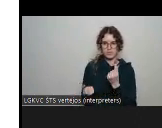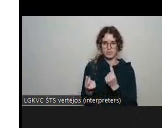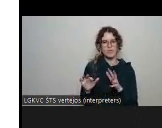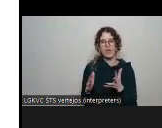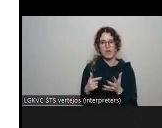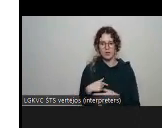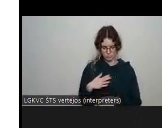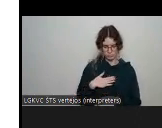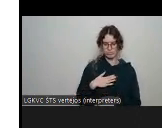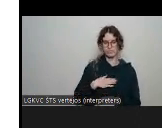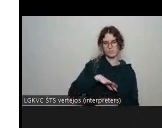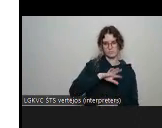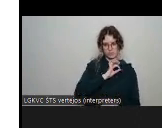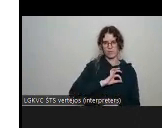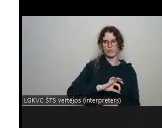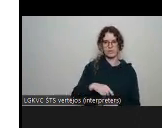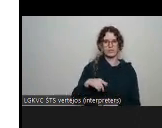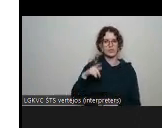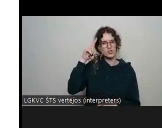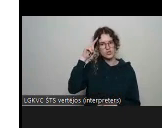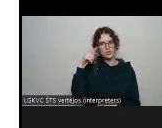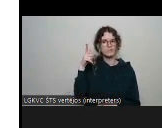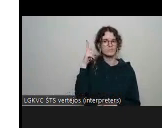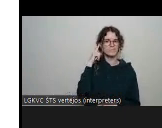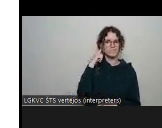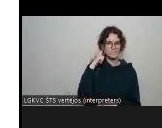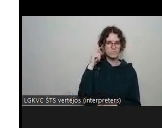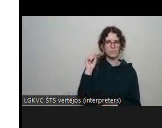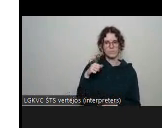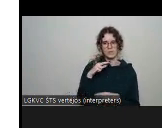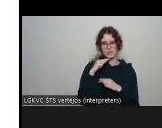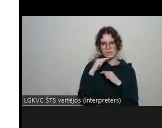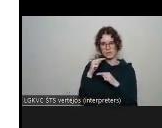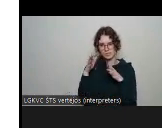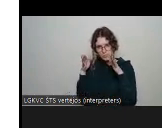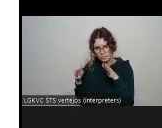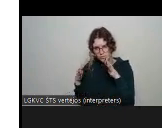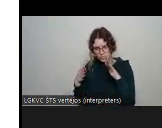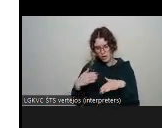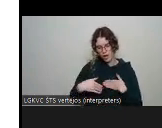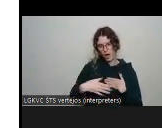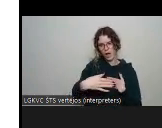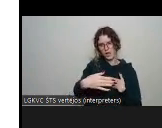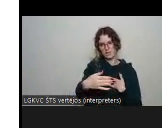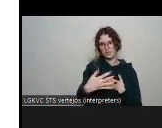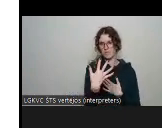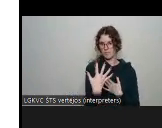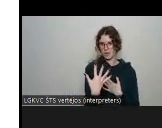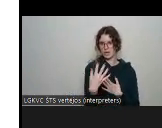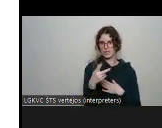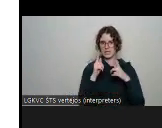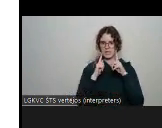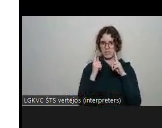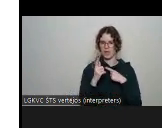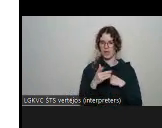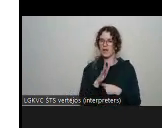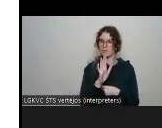naudinga žinoti, nes mes galėtume atsižvelgti į tai savo kituose ateinančiuose 5 internetiniuose